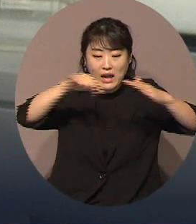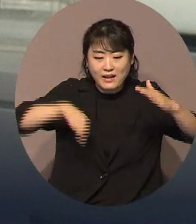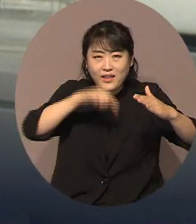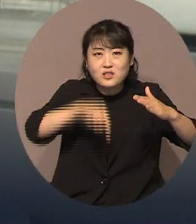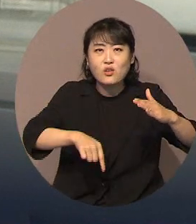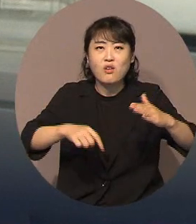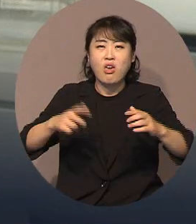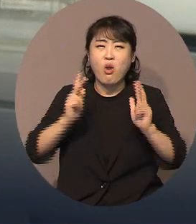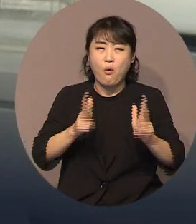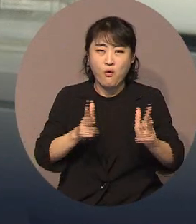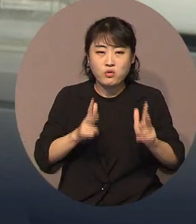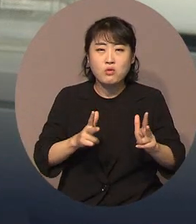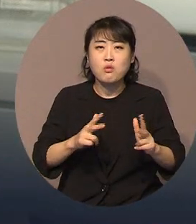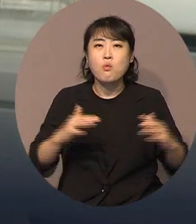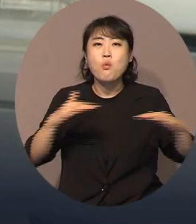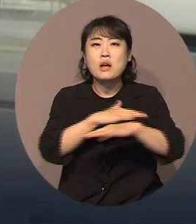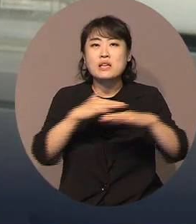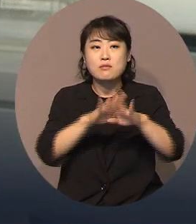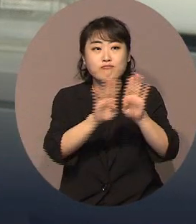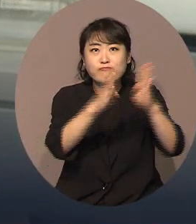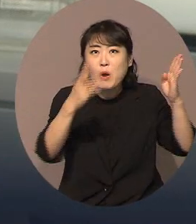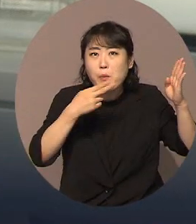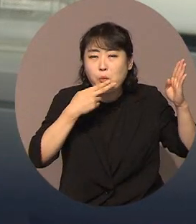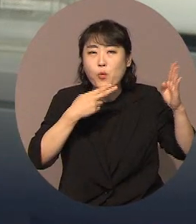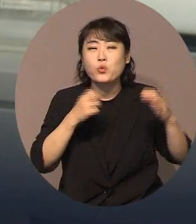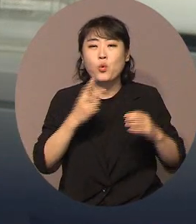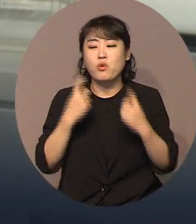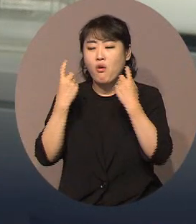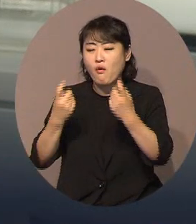안 시키고 여러 가지 뭐 여행이나